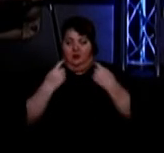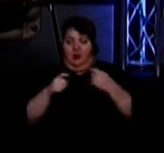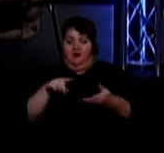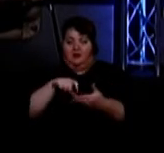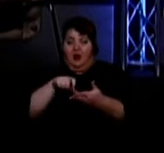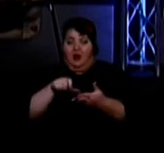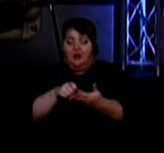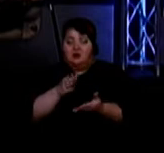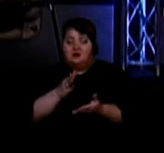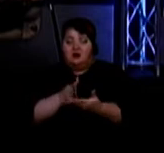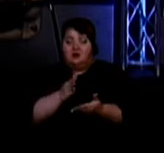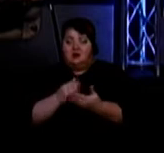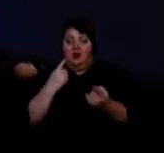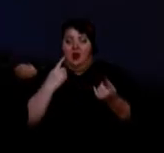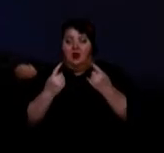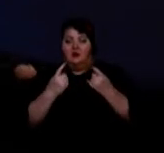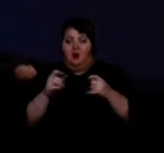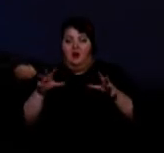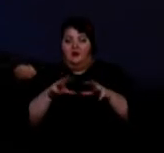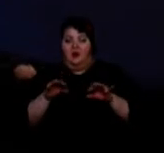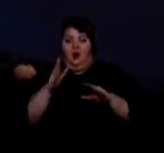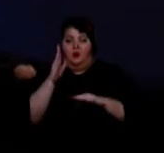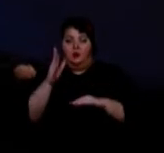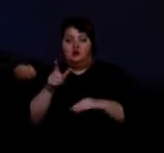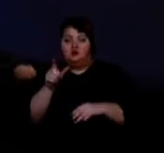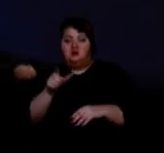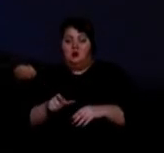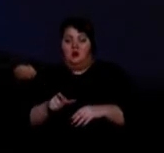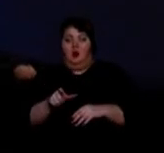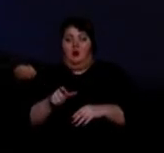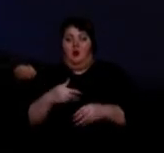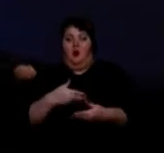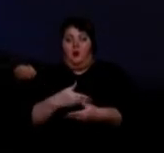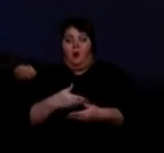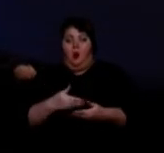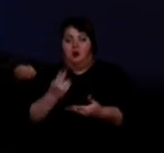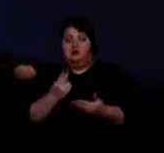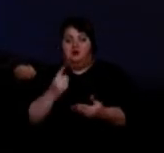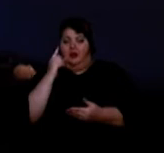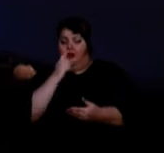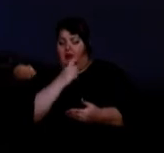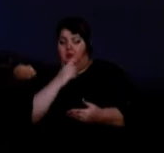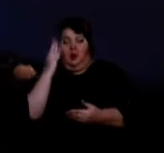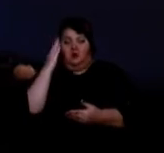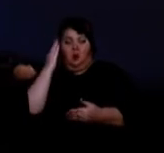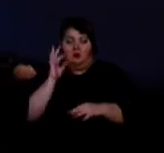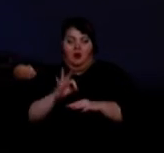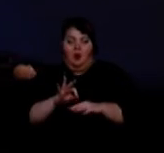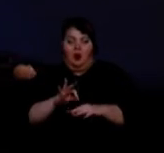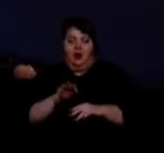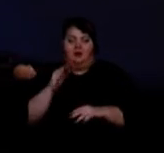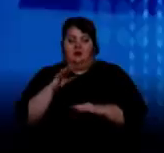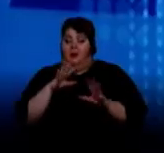клеточке содержится информация вся о будущем человеке, пол, цвет глаз, склонность к талантам, склонность к болезням. Там